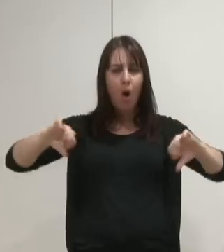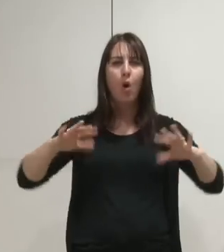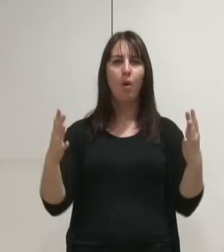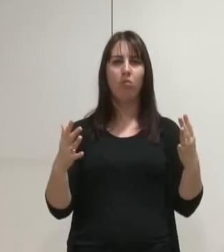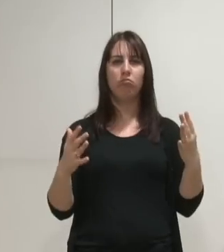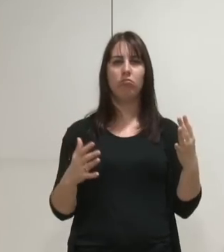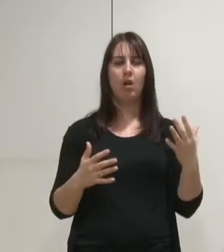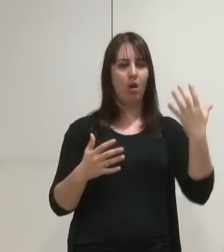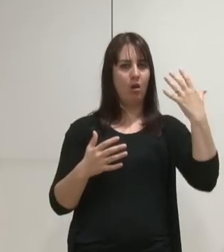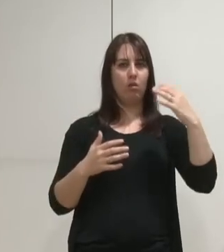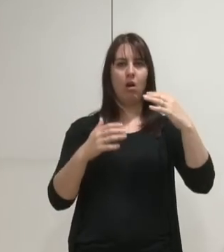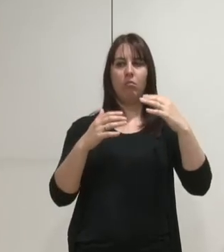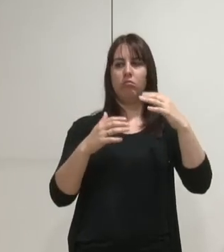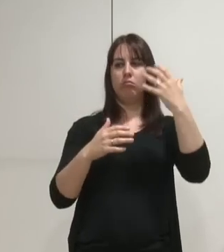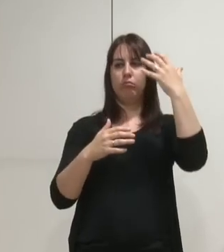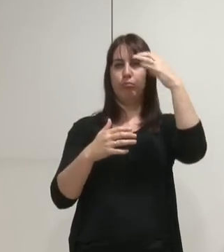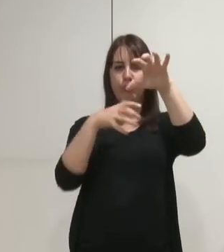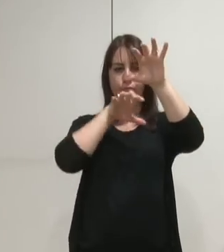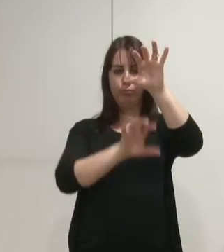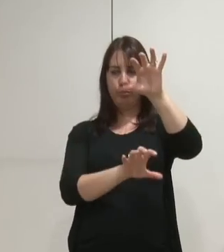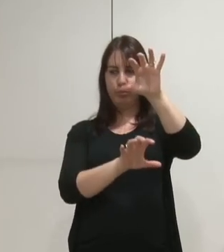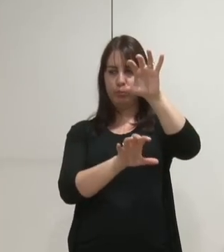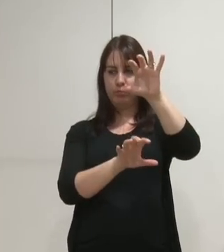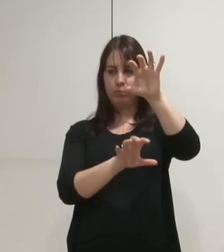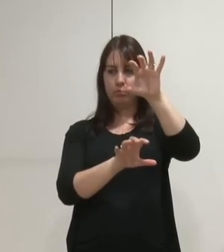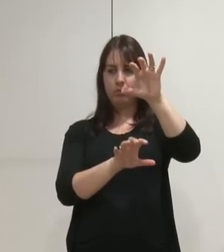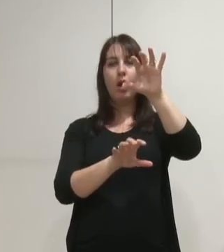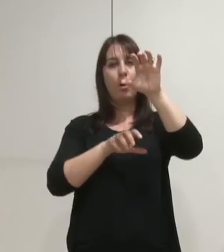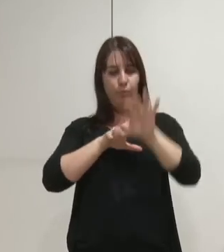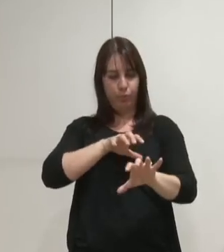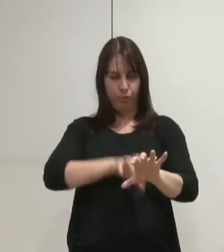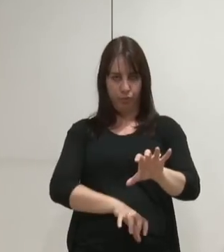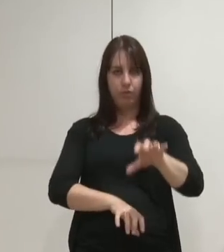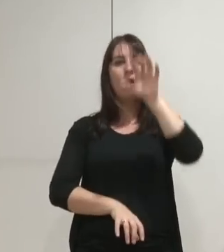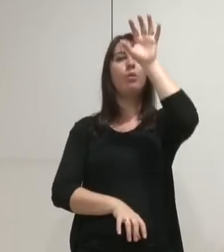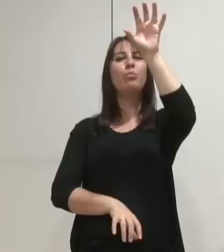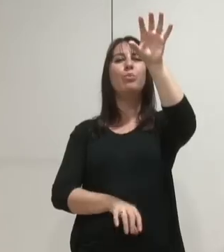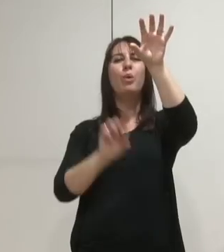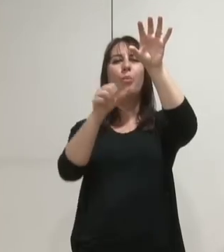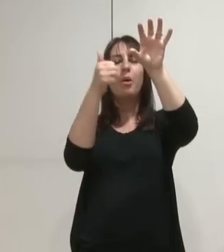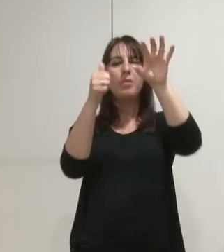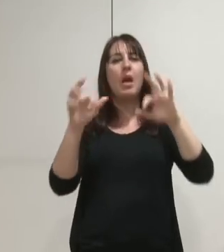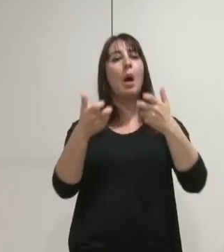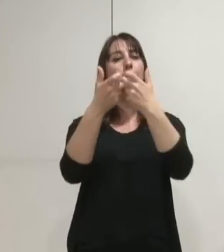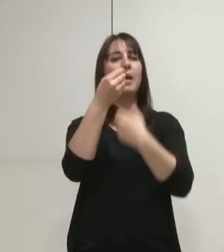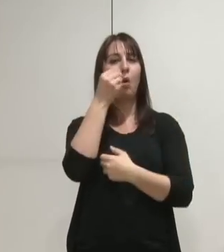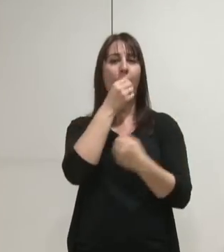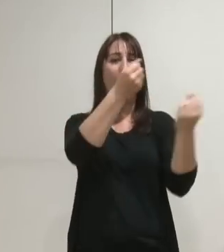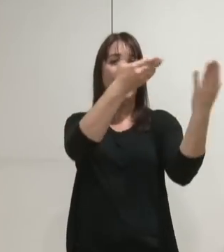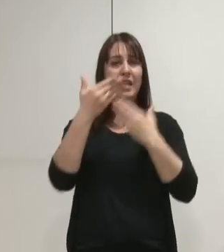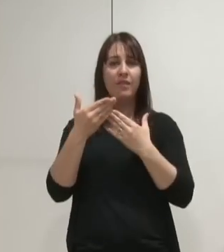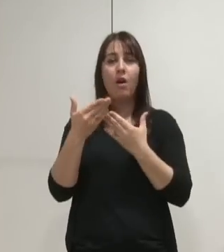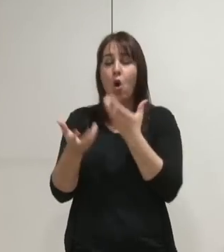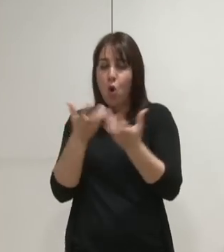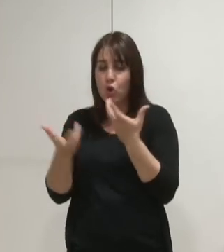composantes qui correspondent au aux deux blocs du haut et deux blocs du bas le premier bloc du haut c'est le coût du repas produit livré réchauffé et